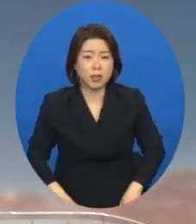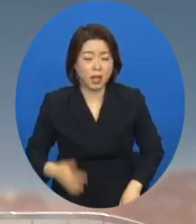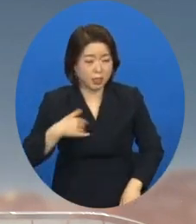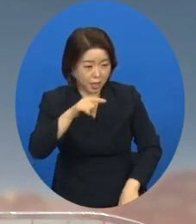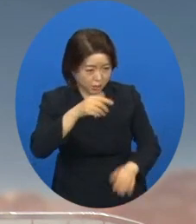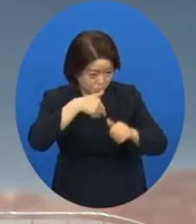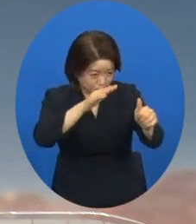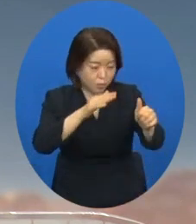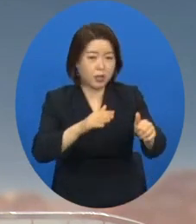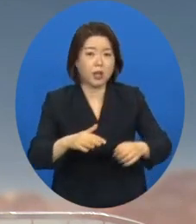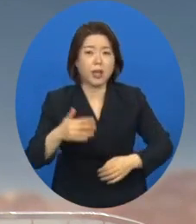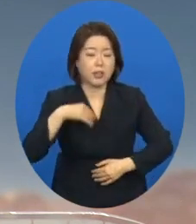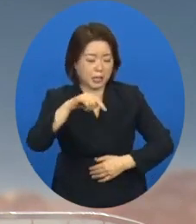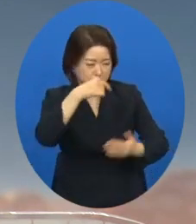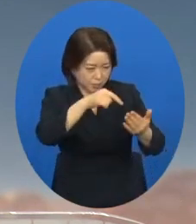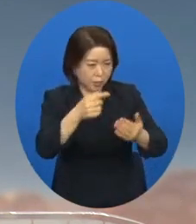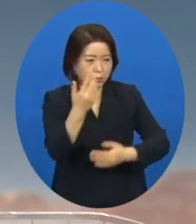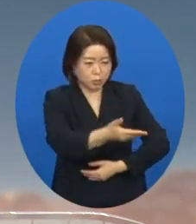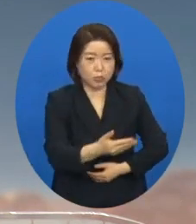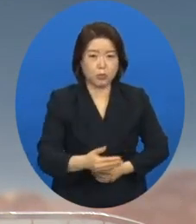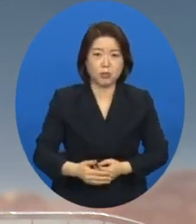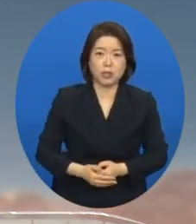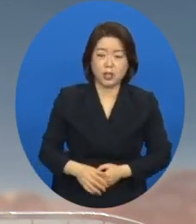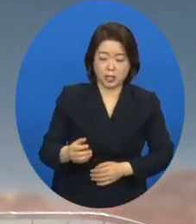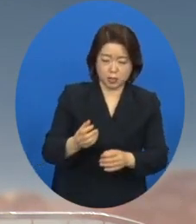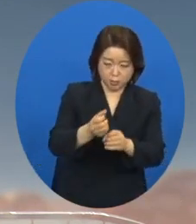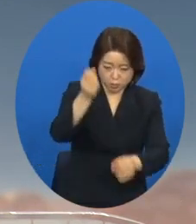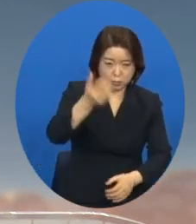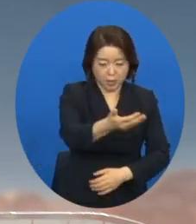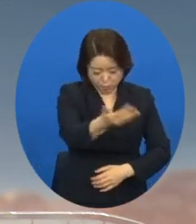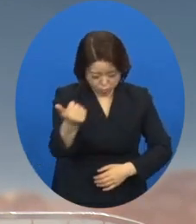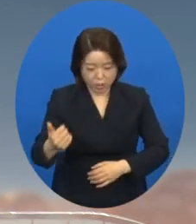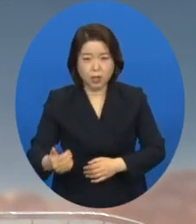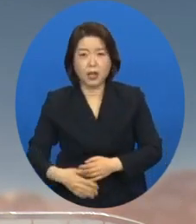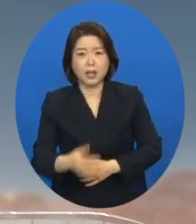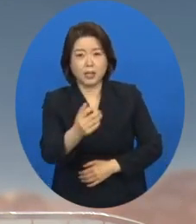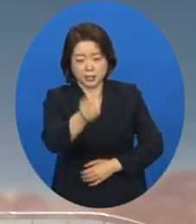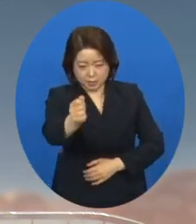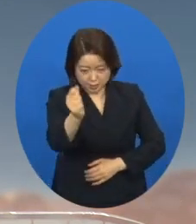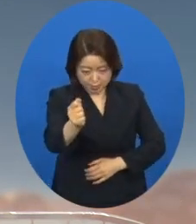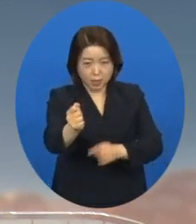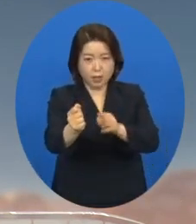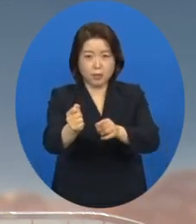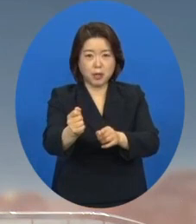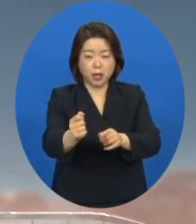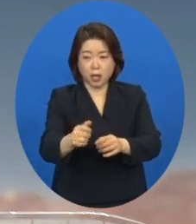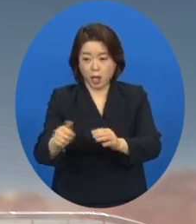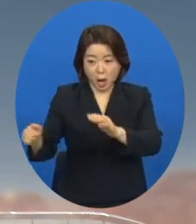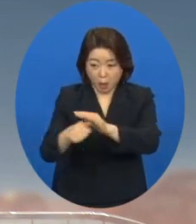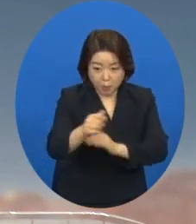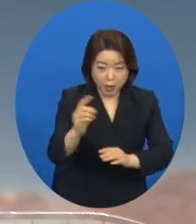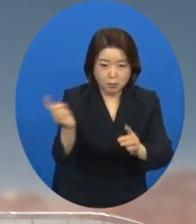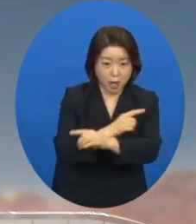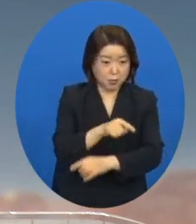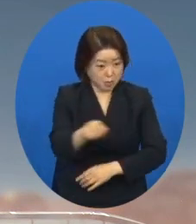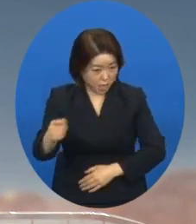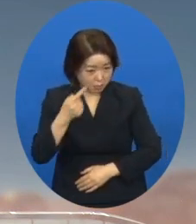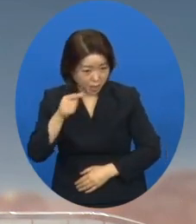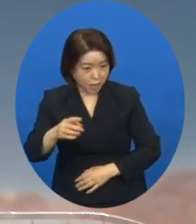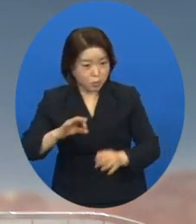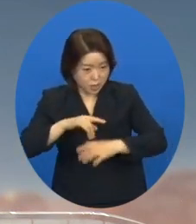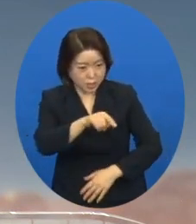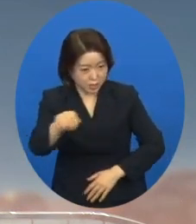너를 보낼 거야, 내가 너를 가르칠 거야 막 그러면서 뭐 지팡이 가져와 봐. 야 지팡이, 갑자기 뱀이 돼. 뱀 됐지?